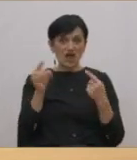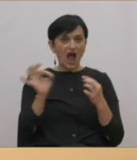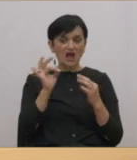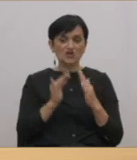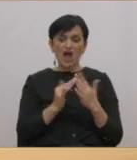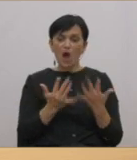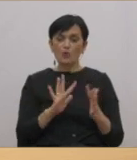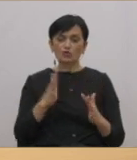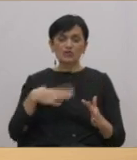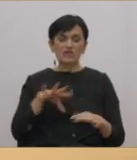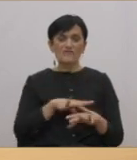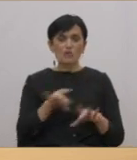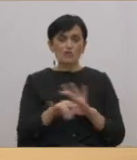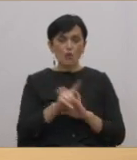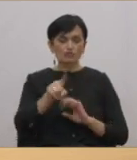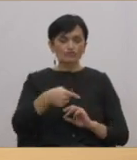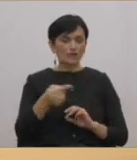მოუთხოვიათ საქართველოსგან მონობა